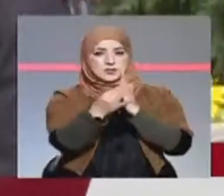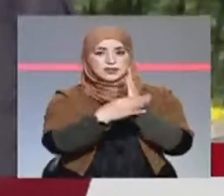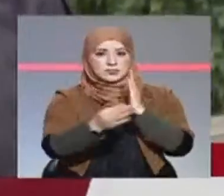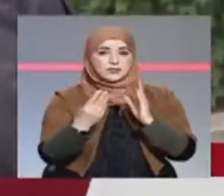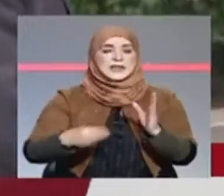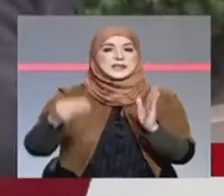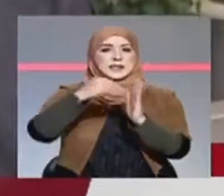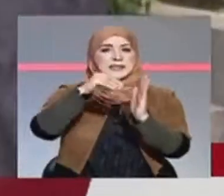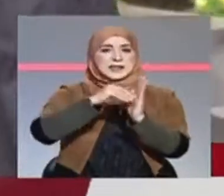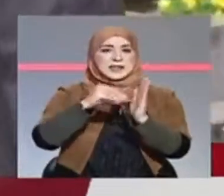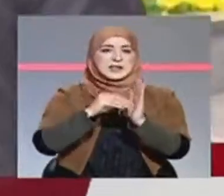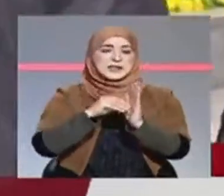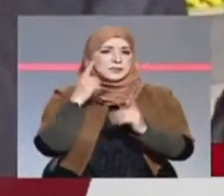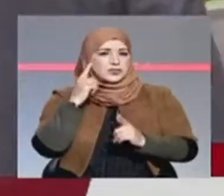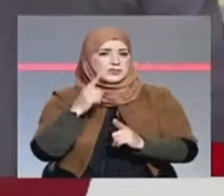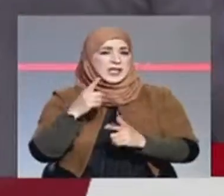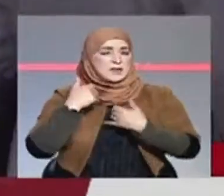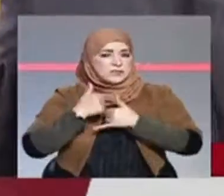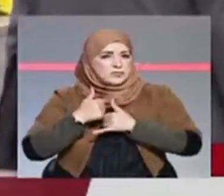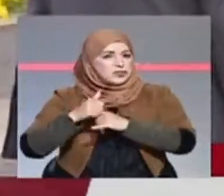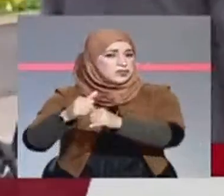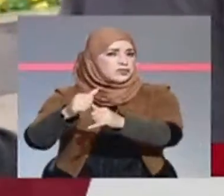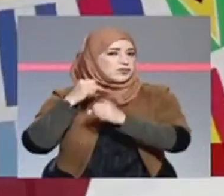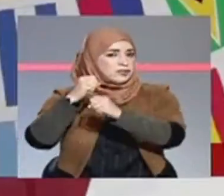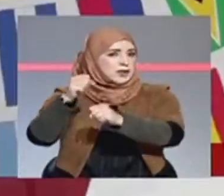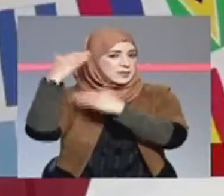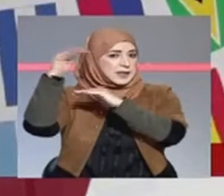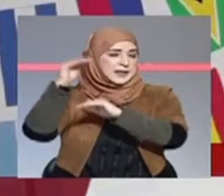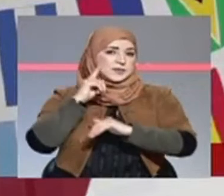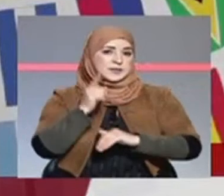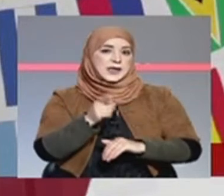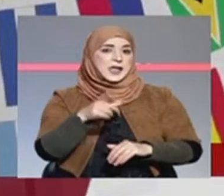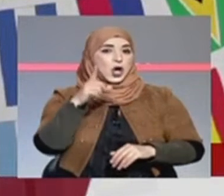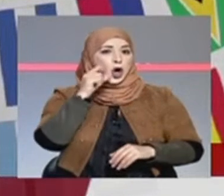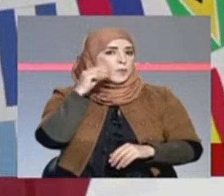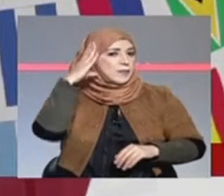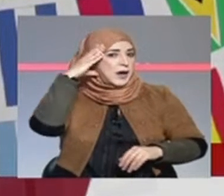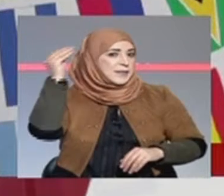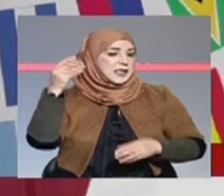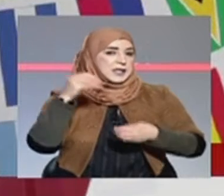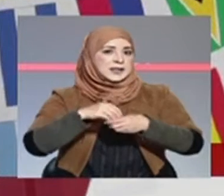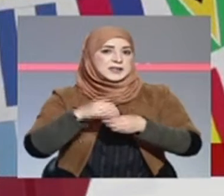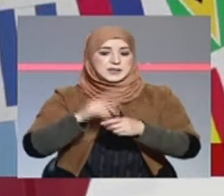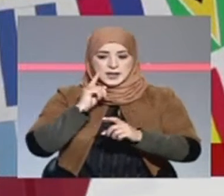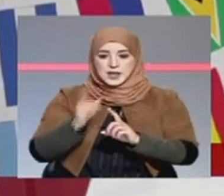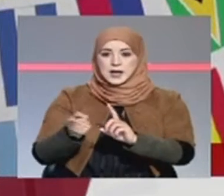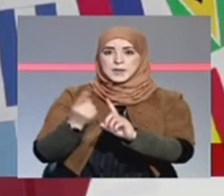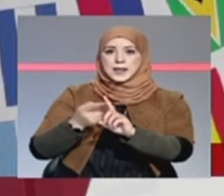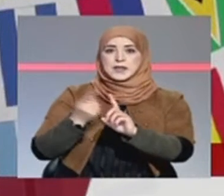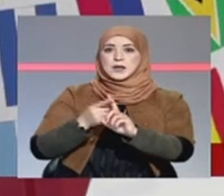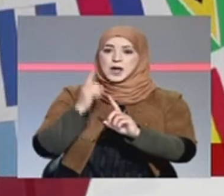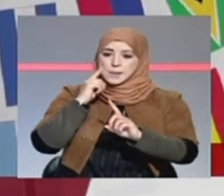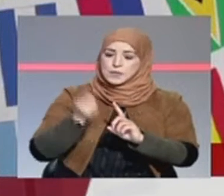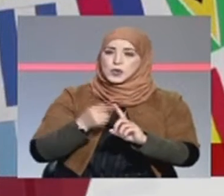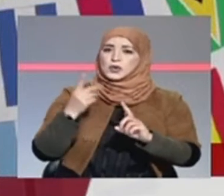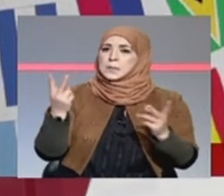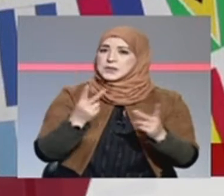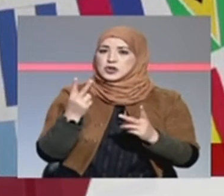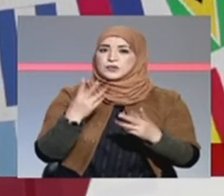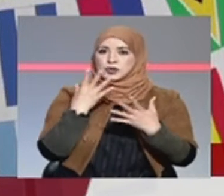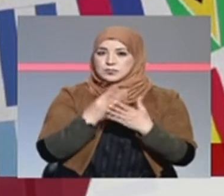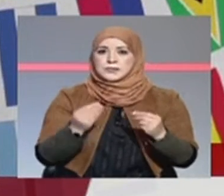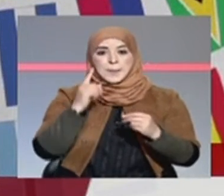من ارتهانها الى الخارج فيما يعتبرها الخبير الاقتصادي عز الدين سعيدا ضروره لا مفر منها لكن